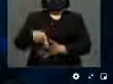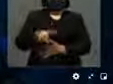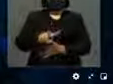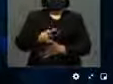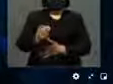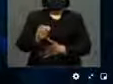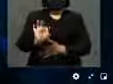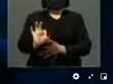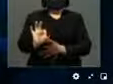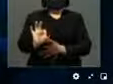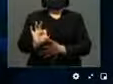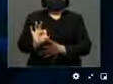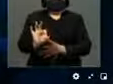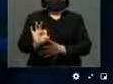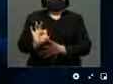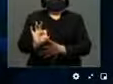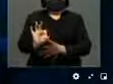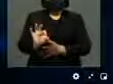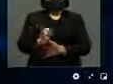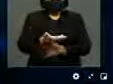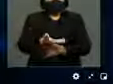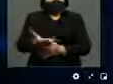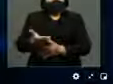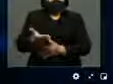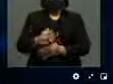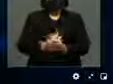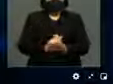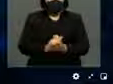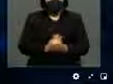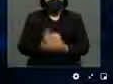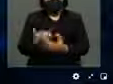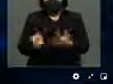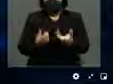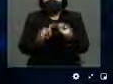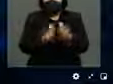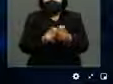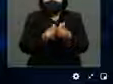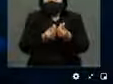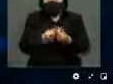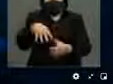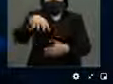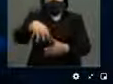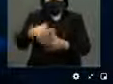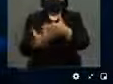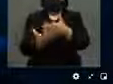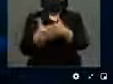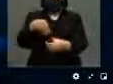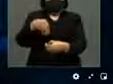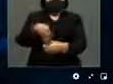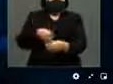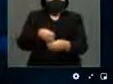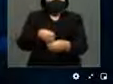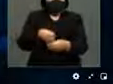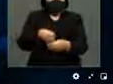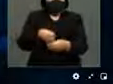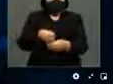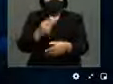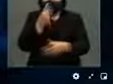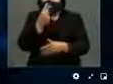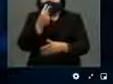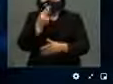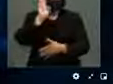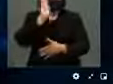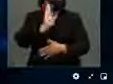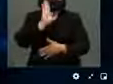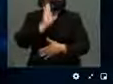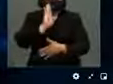82,219 นะครับซึ่งในนี้ก็จะเห็นว่ามีตัวเลขจากเรือนจำซึ่งเป็นตัวอยู่ในช่องสีน้ำตาลนะ